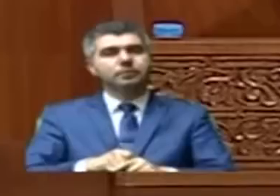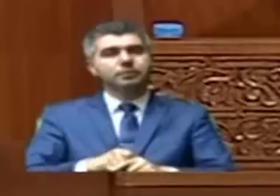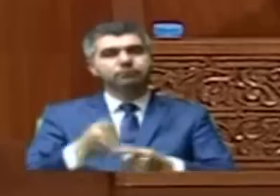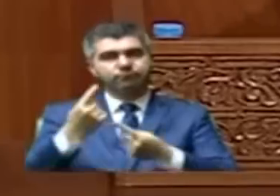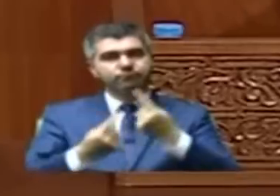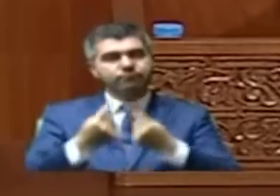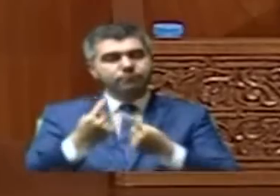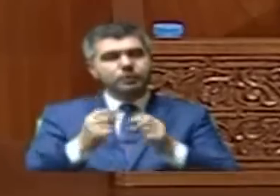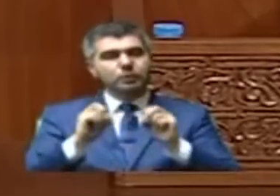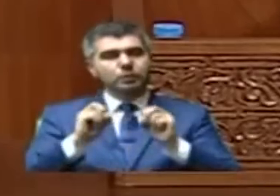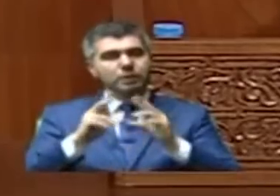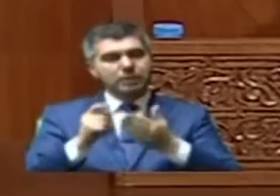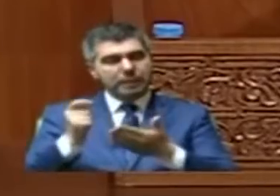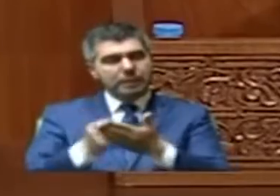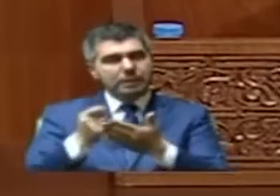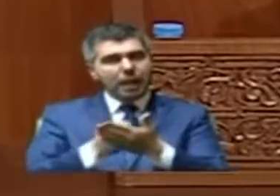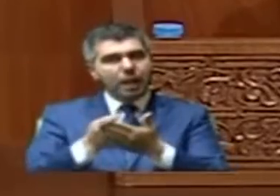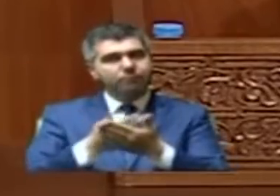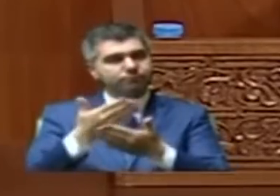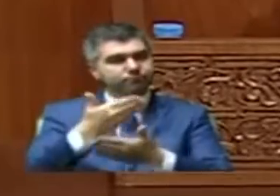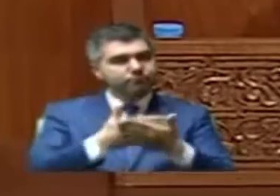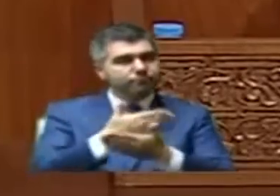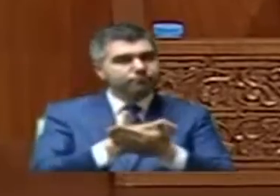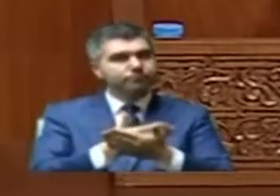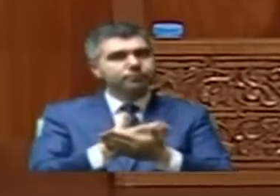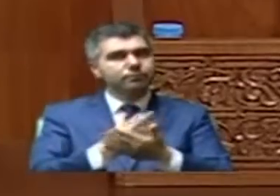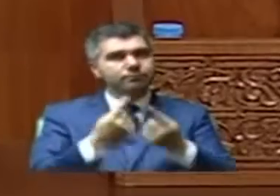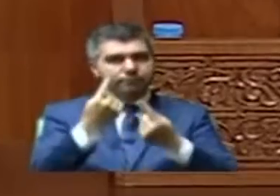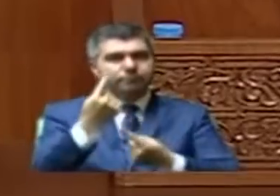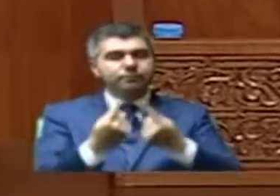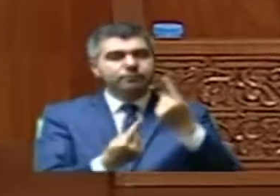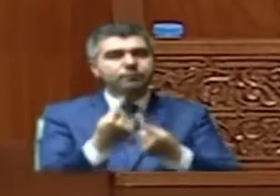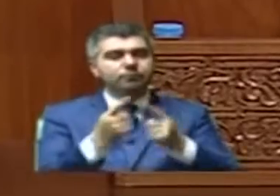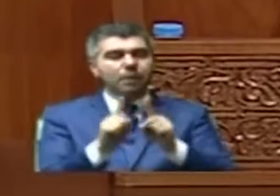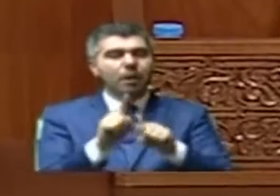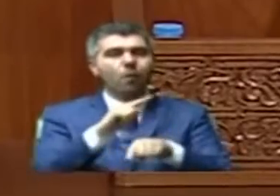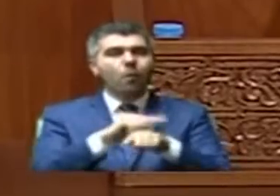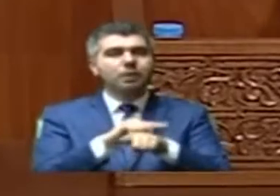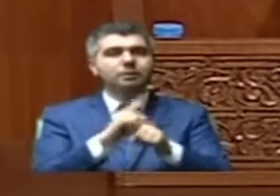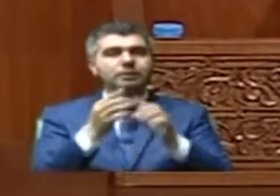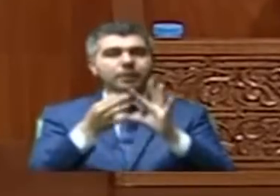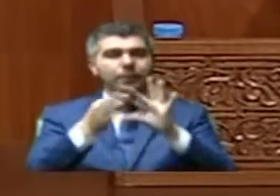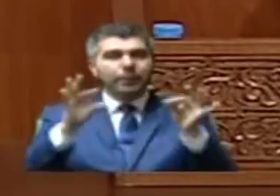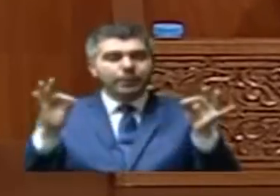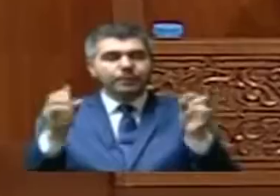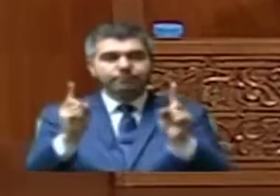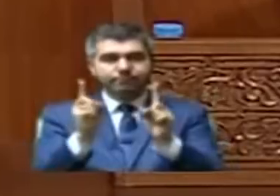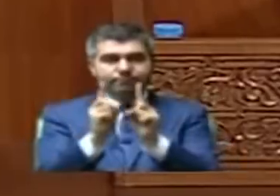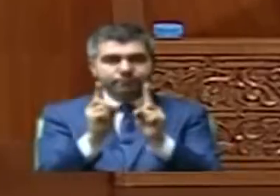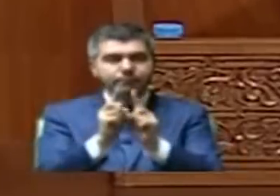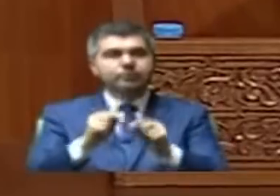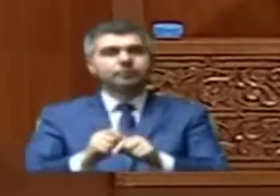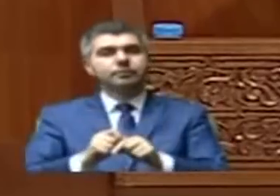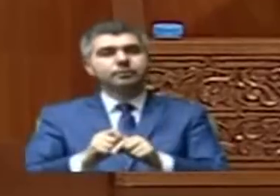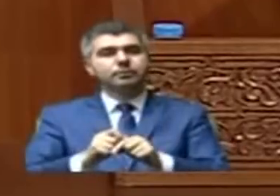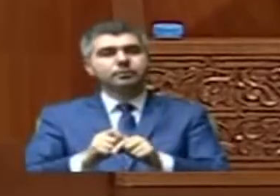مرحب بها إن كانت مكتوبة لاستكمال النقاط لما قدوش السادة المستشارين يحضروا لها نتيجة ضيق الوقت،